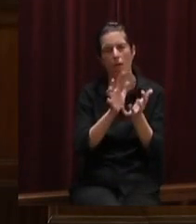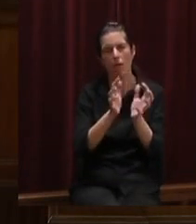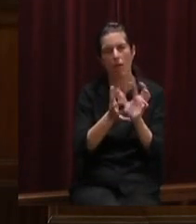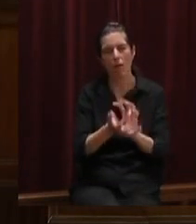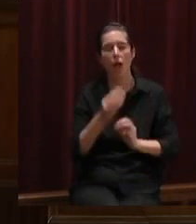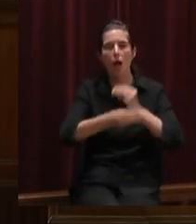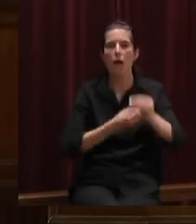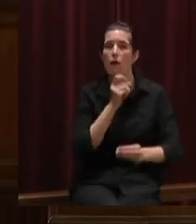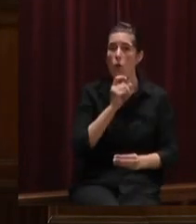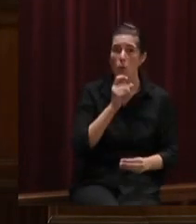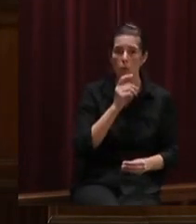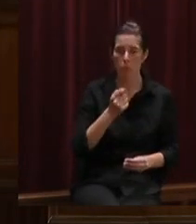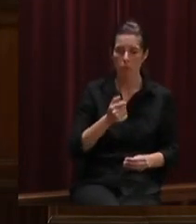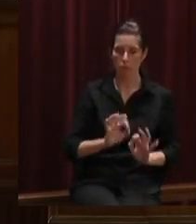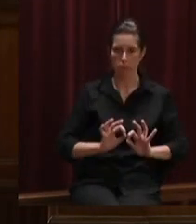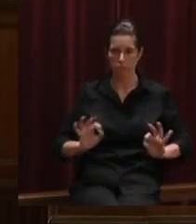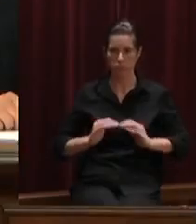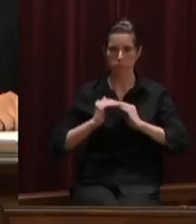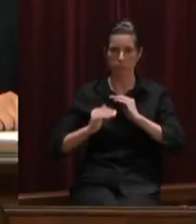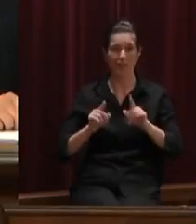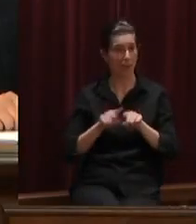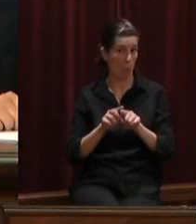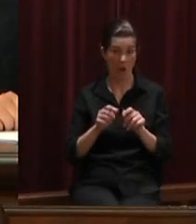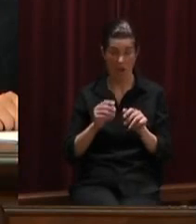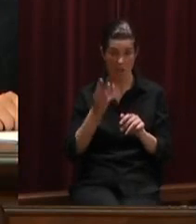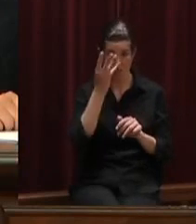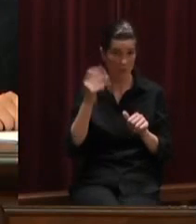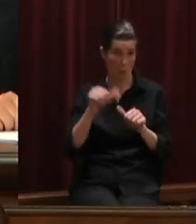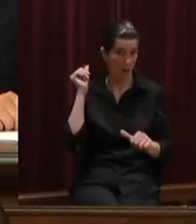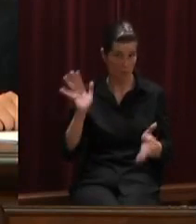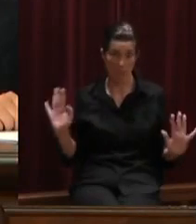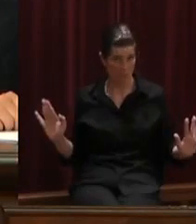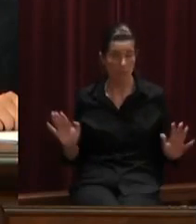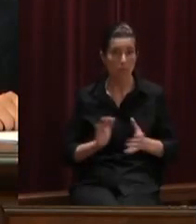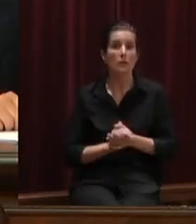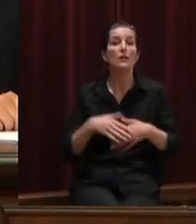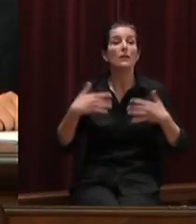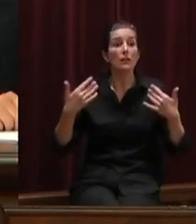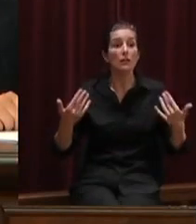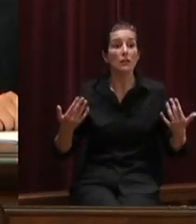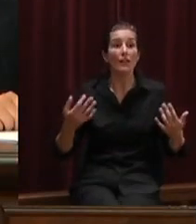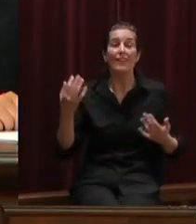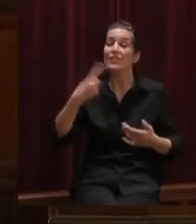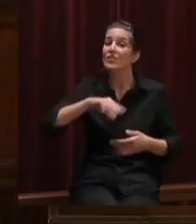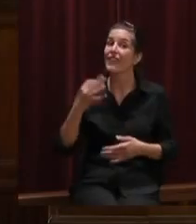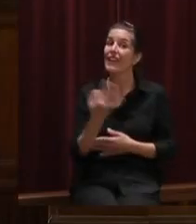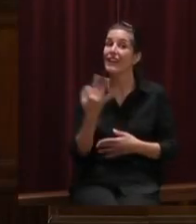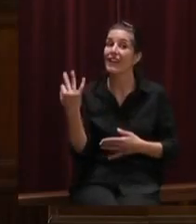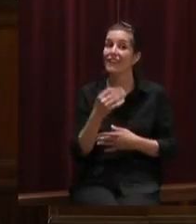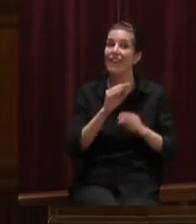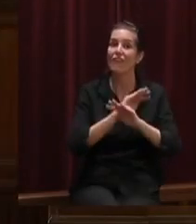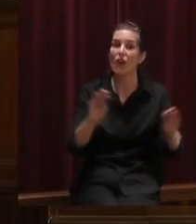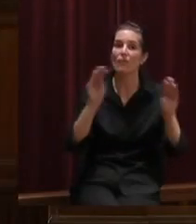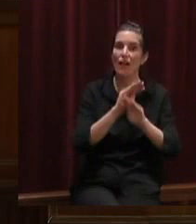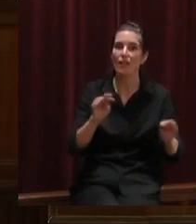rigor i l'estabilitat que han definit l'èxit dels darrers anys. Això també ens obliga a modernitzar la formació. És la gran demanda dels